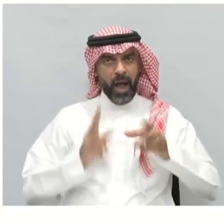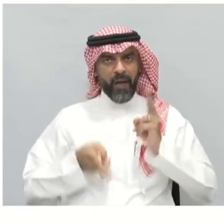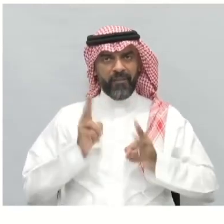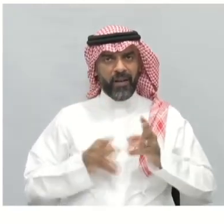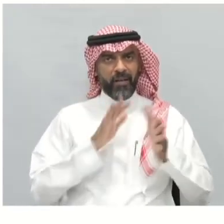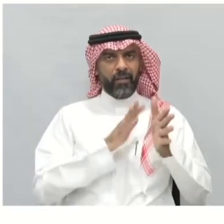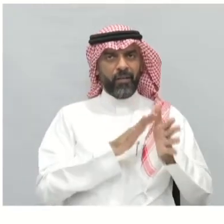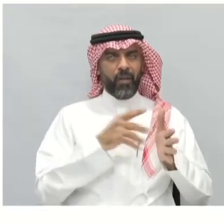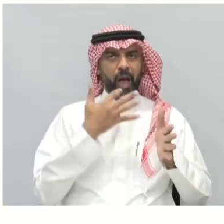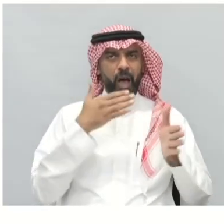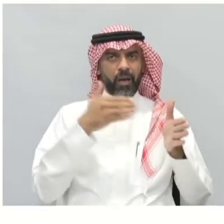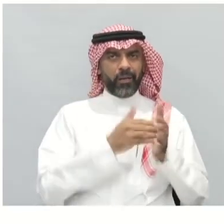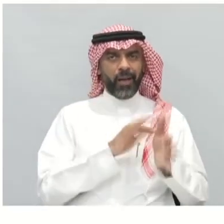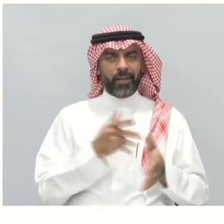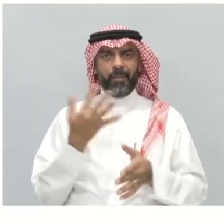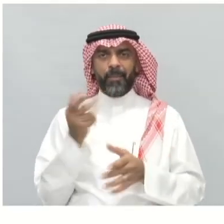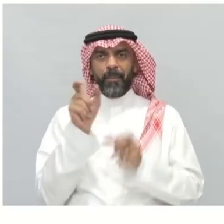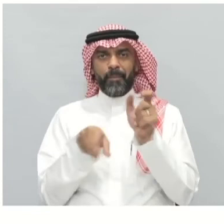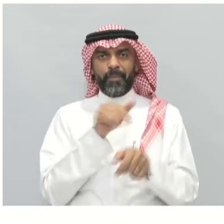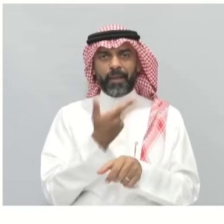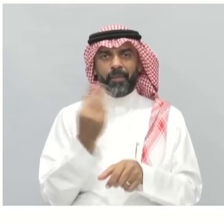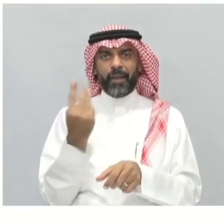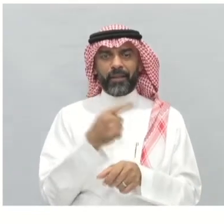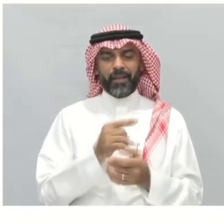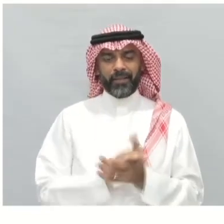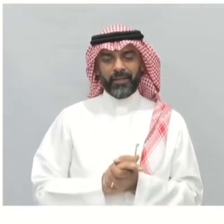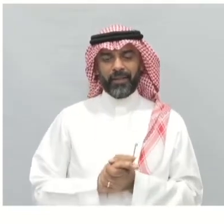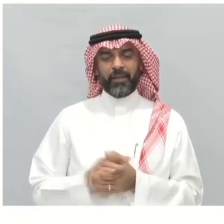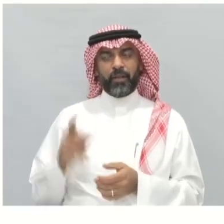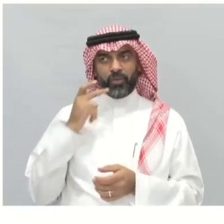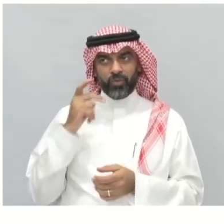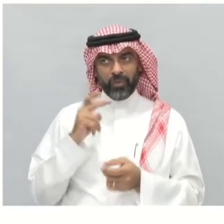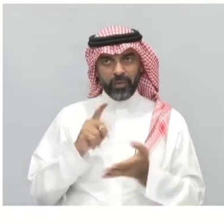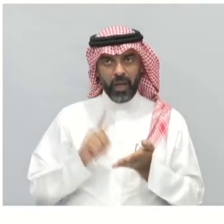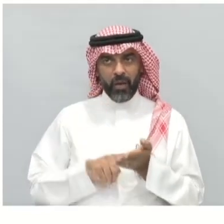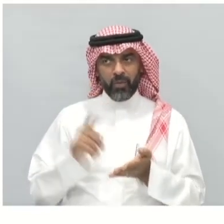13 في الاخير تحقق طبعا لحظه يتفق مع معطياتنا